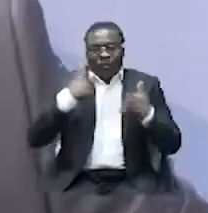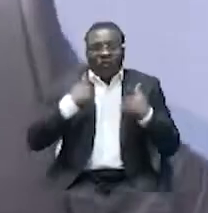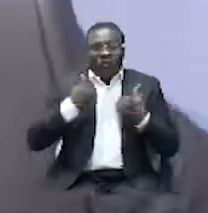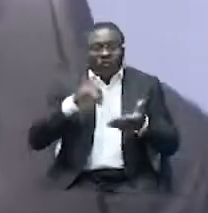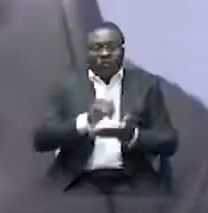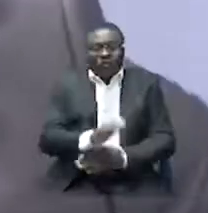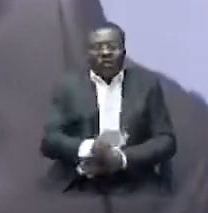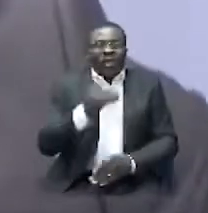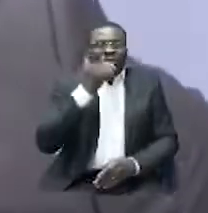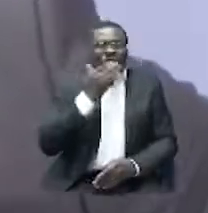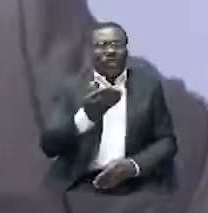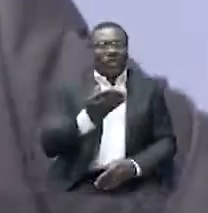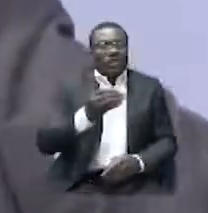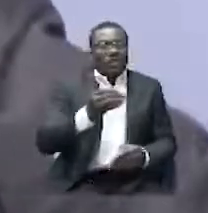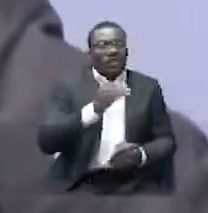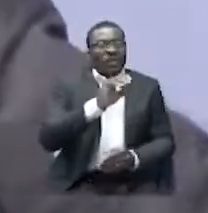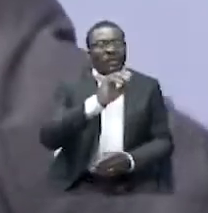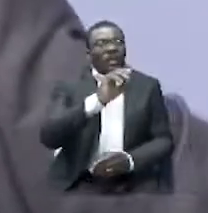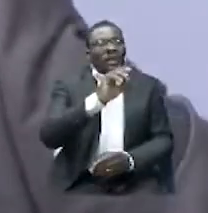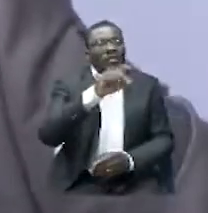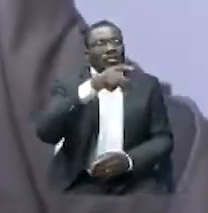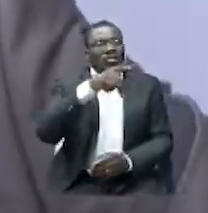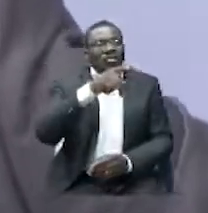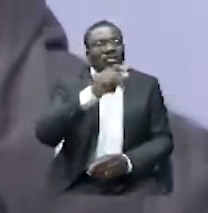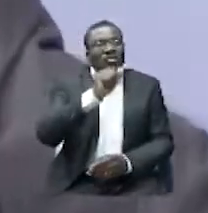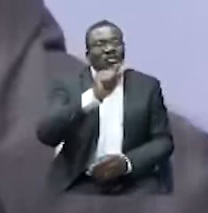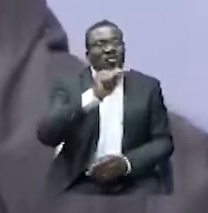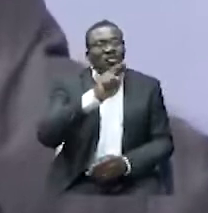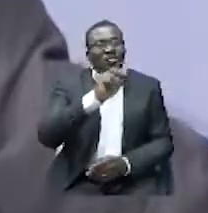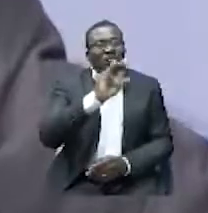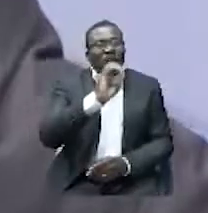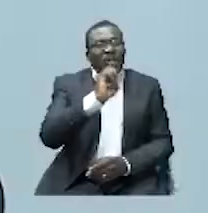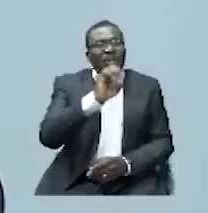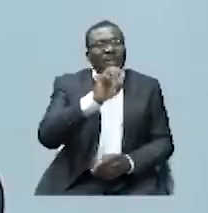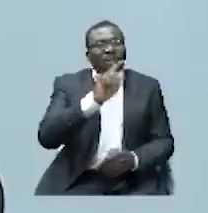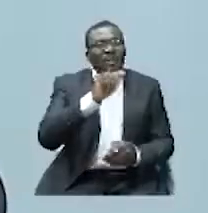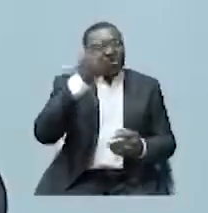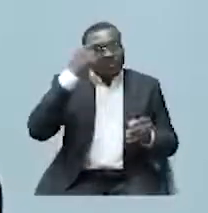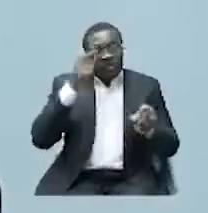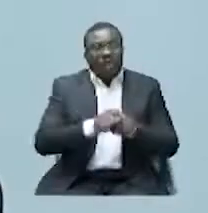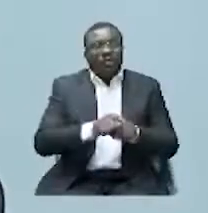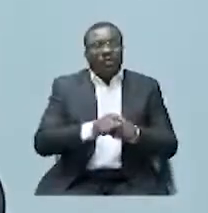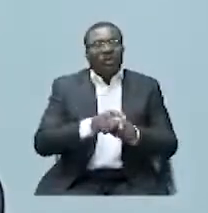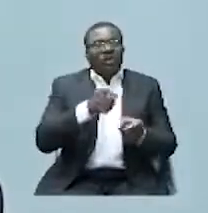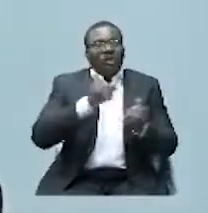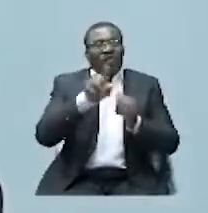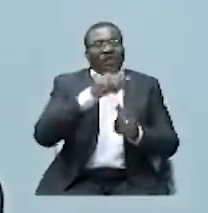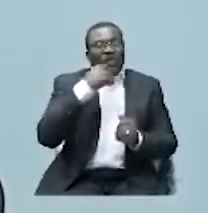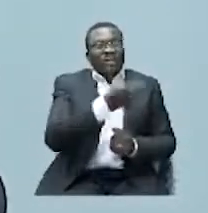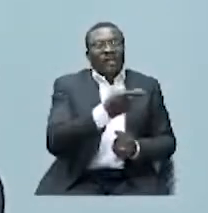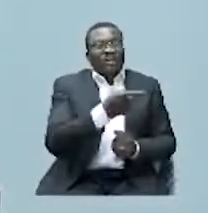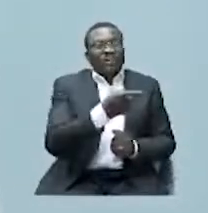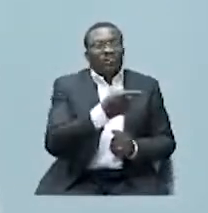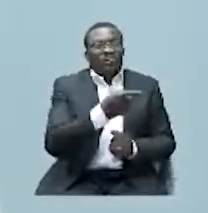soir. Merci René Talon. Patrice Talon, est-ce que cette présentation de vous convient-elle? Est-ce qu'il y a des choses que vous souhaitez